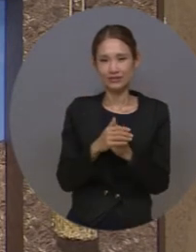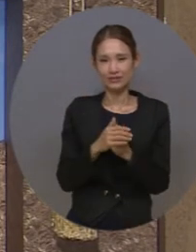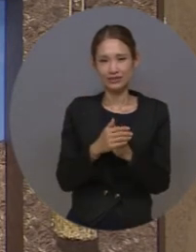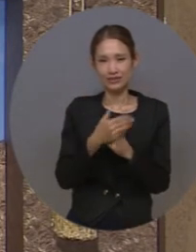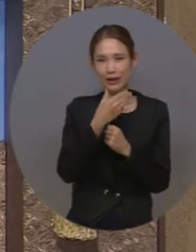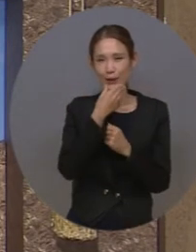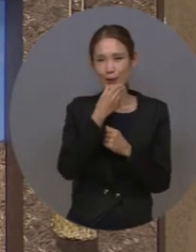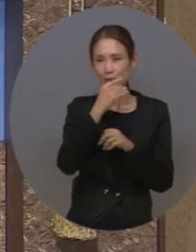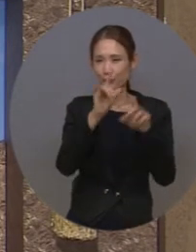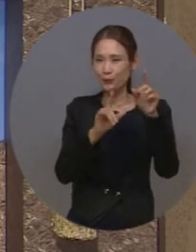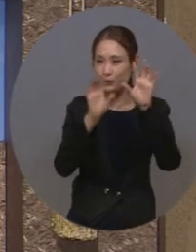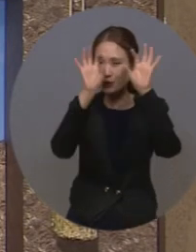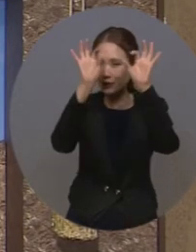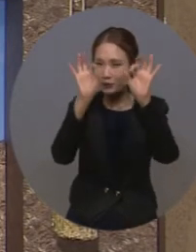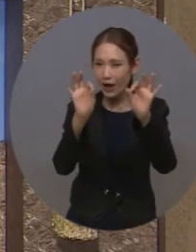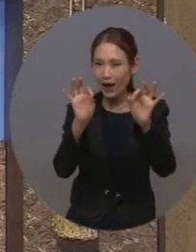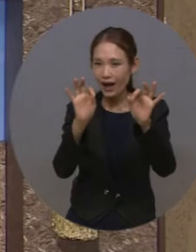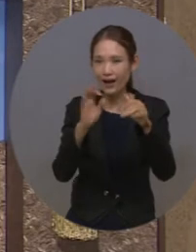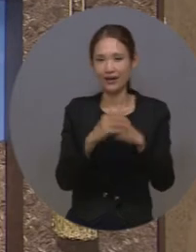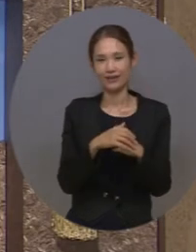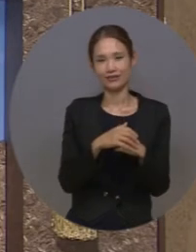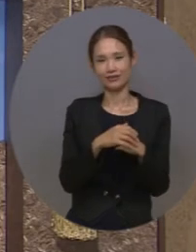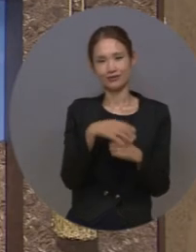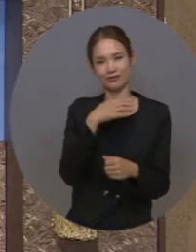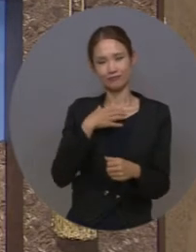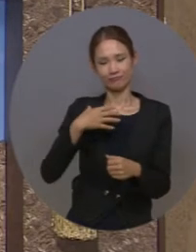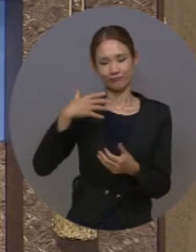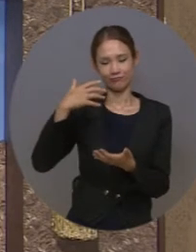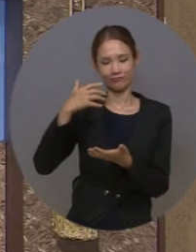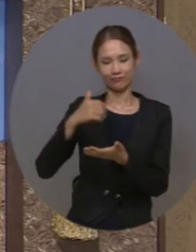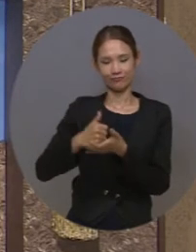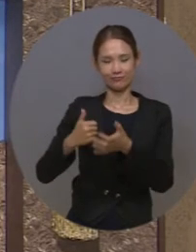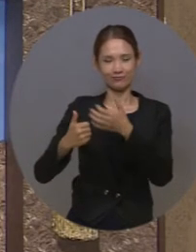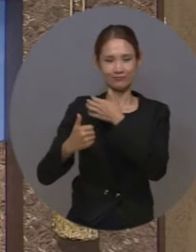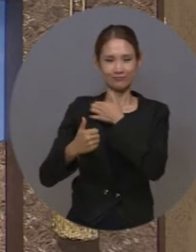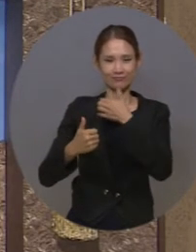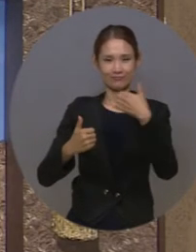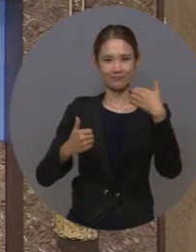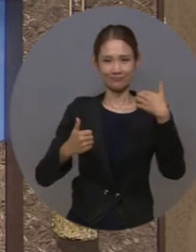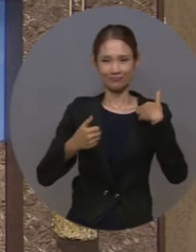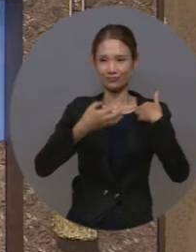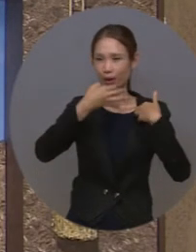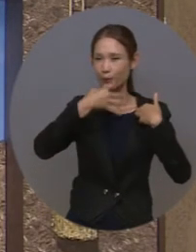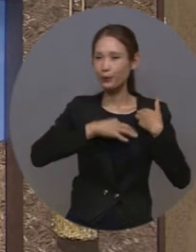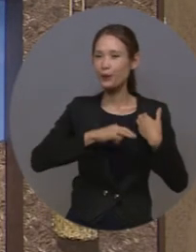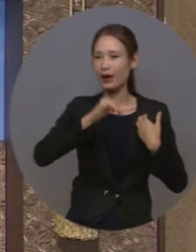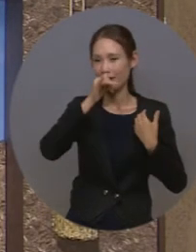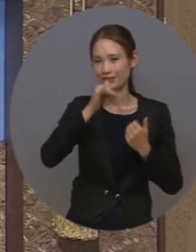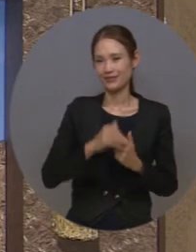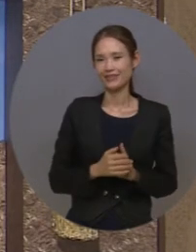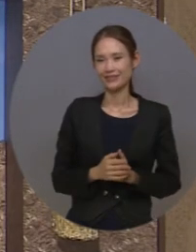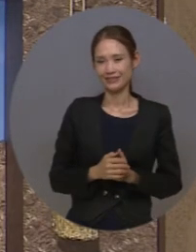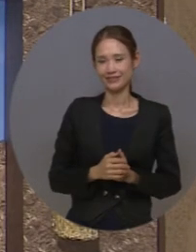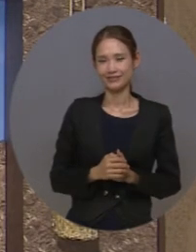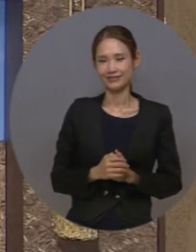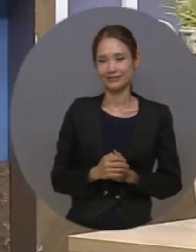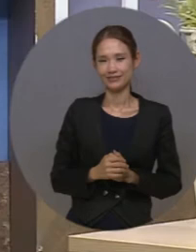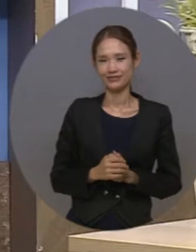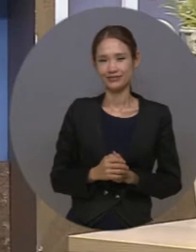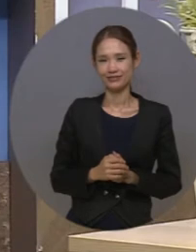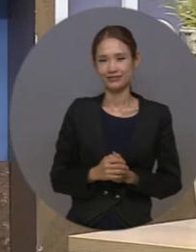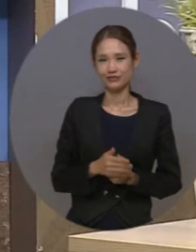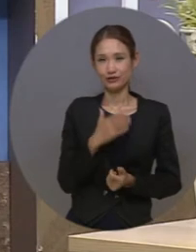주민들이 정말 행복한 모습을 보면서 저는 그 큰 구청장으로서 자부심을 느꼈습니다. 네.